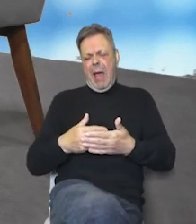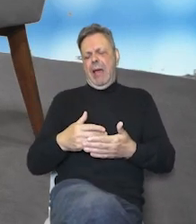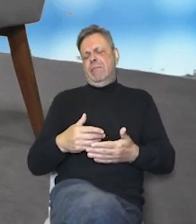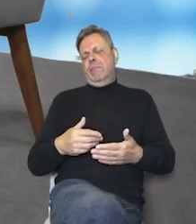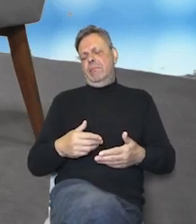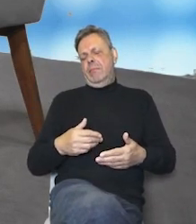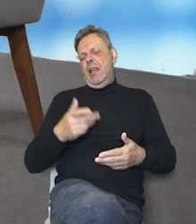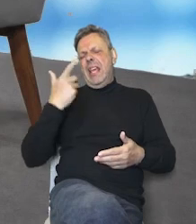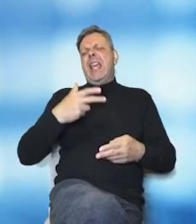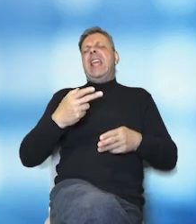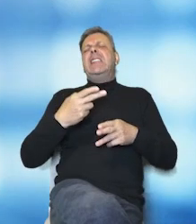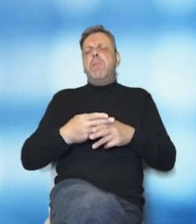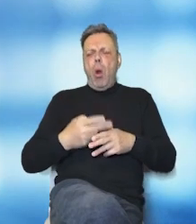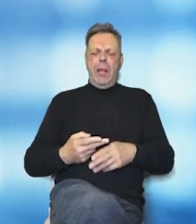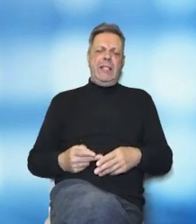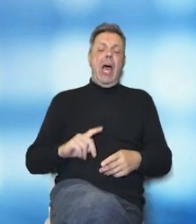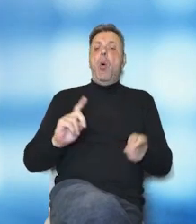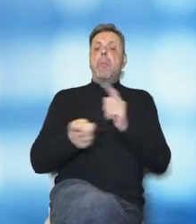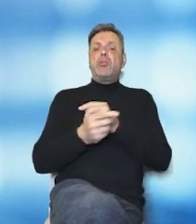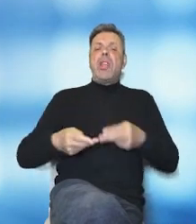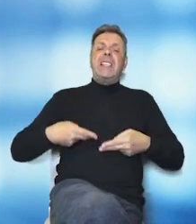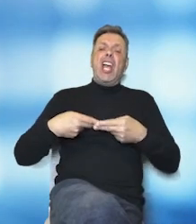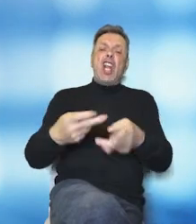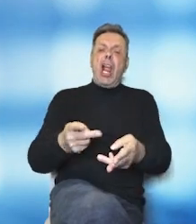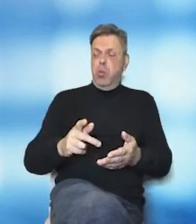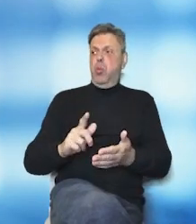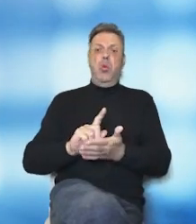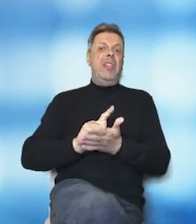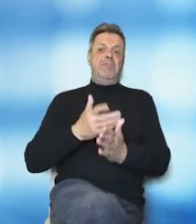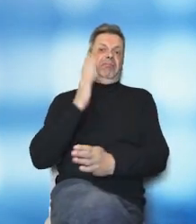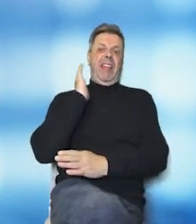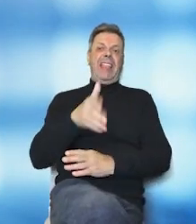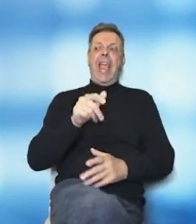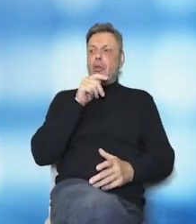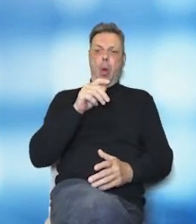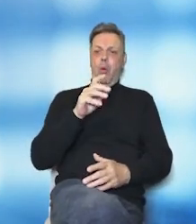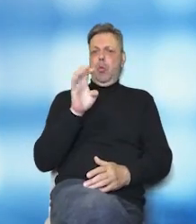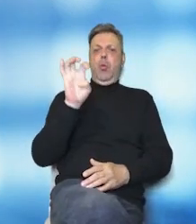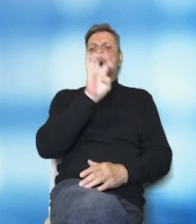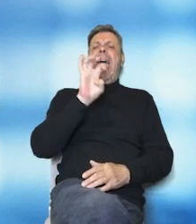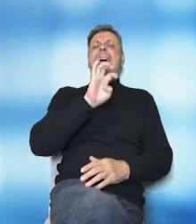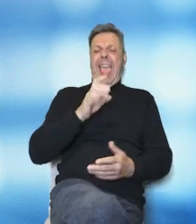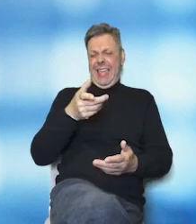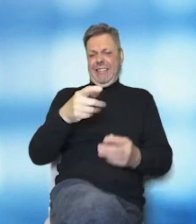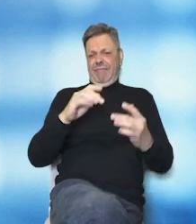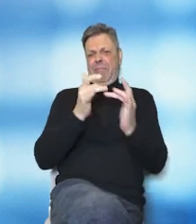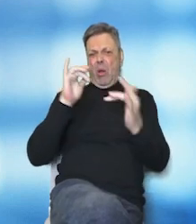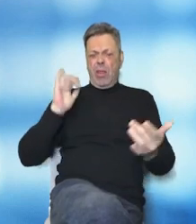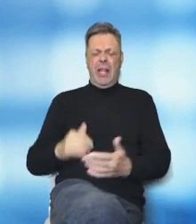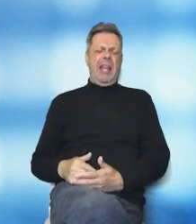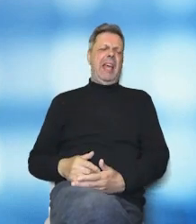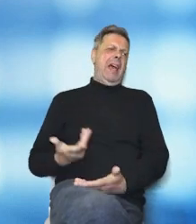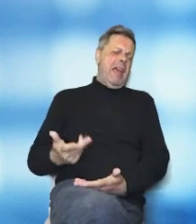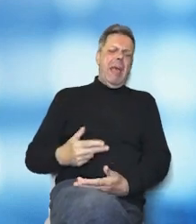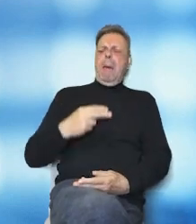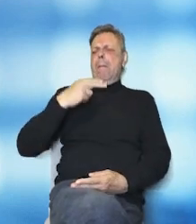oni šalju elektronskim sustavom ravno u e-karton. Onda prepisuju lijekove i pretrage koje su bolnički